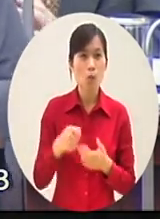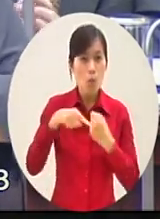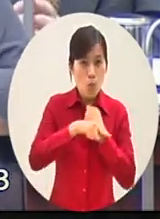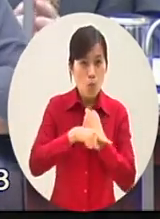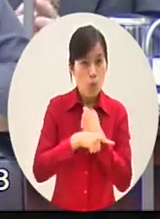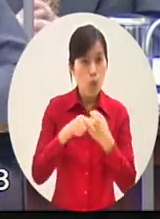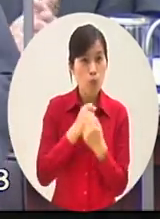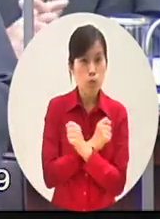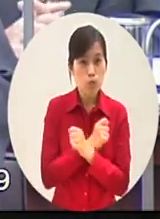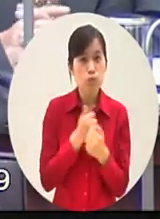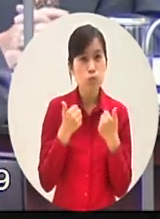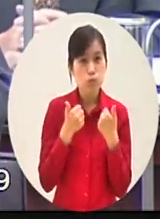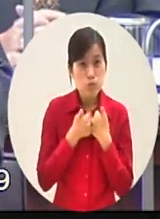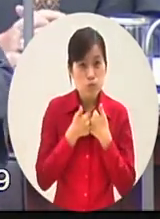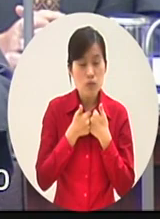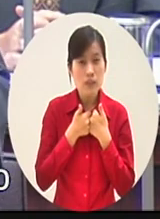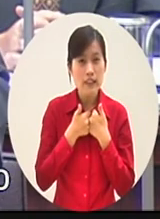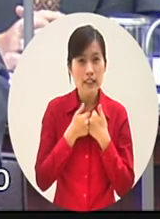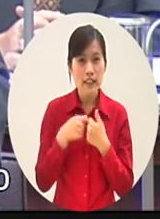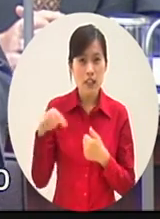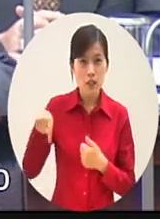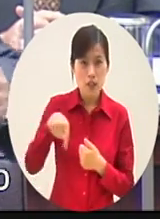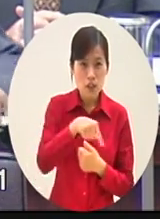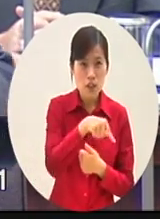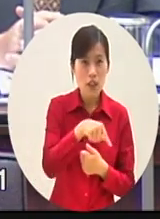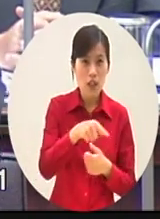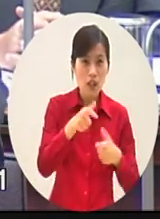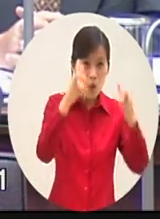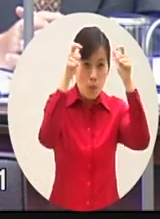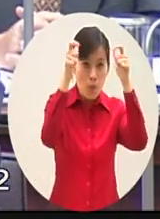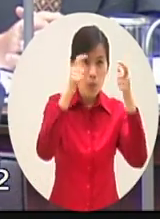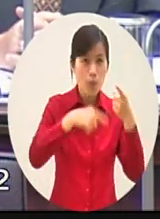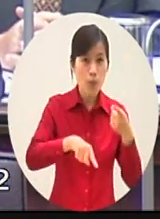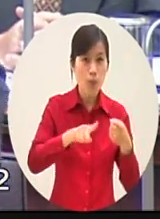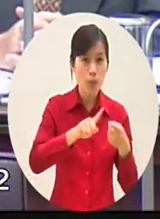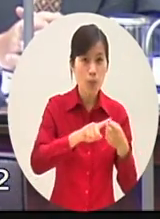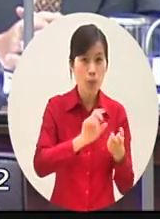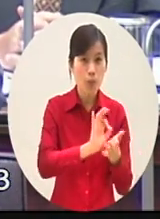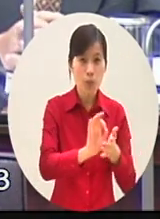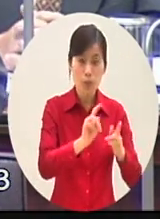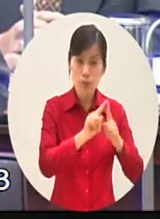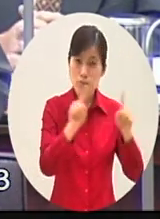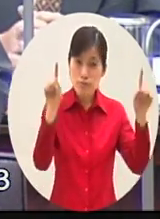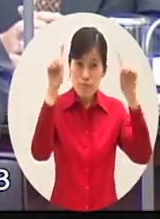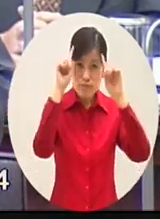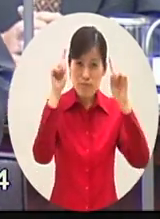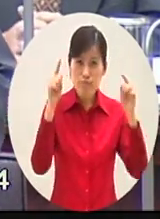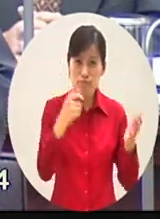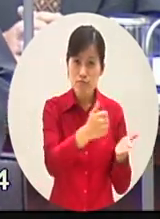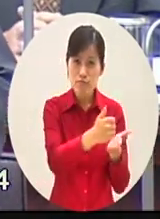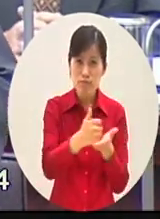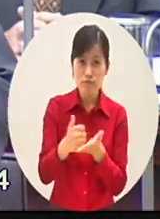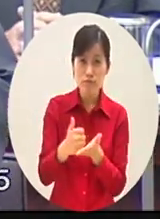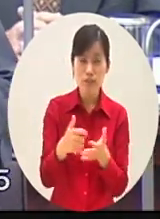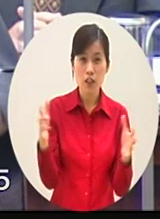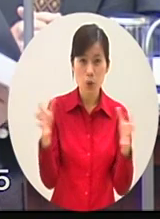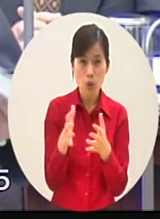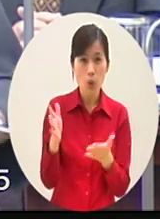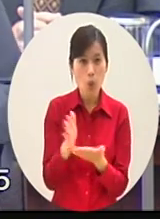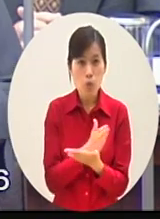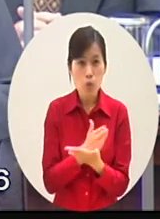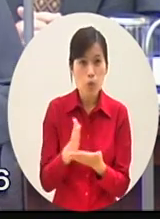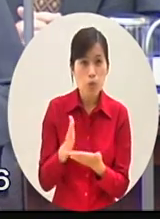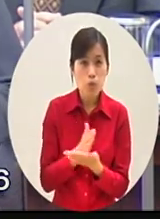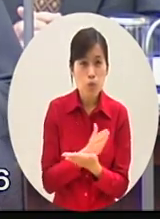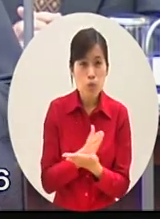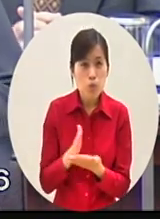这个部分是不是有一个方案，请高音大来做一个好的评估。我认为探索教育如